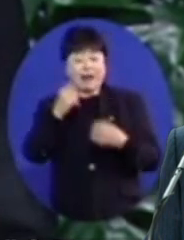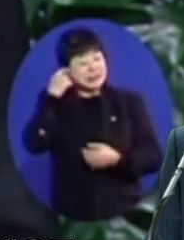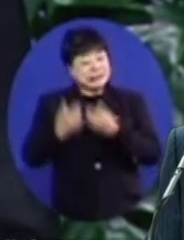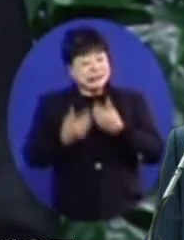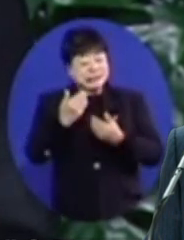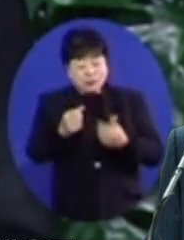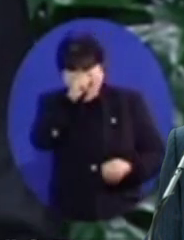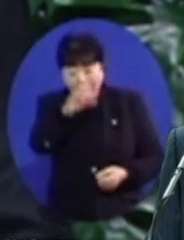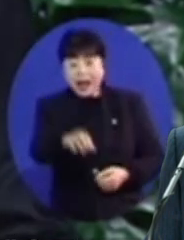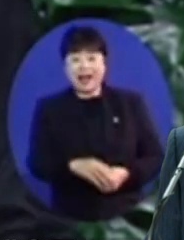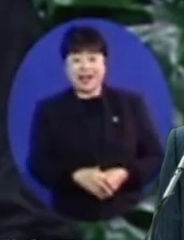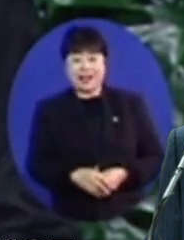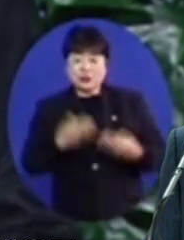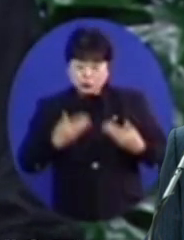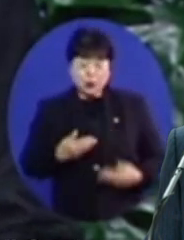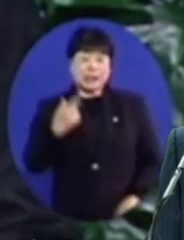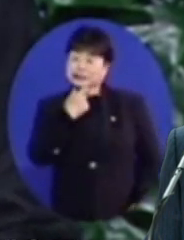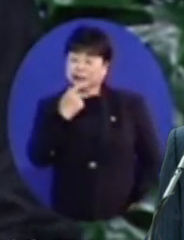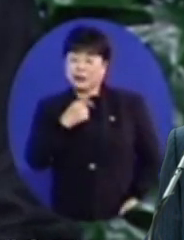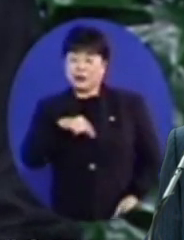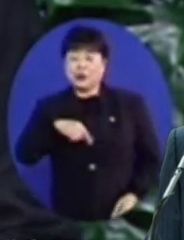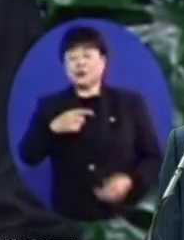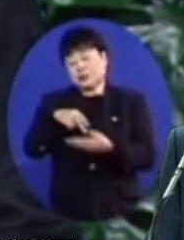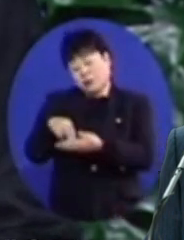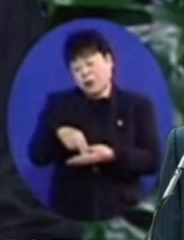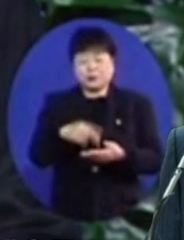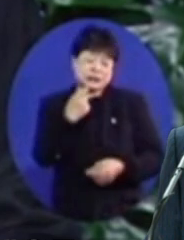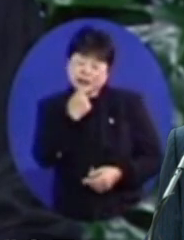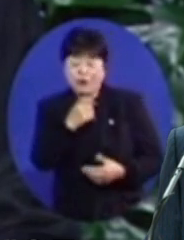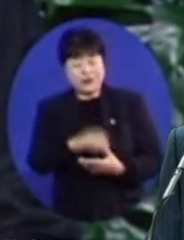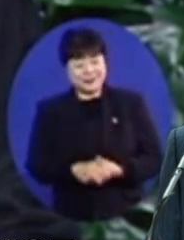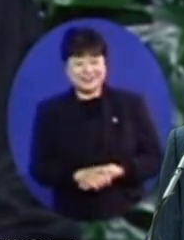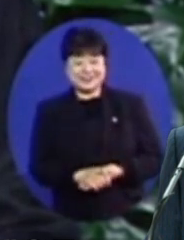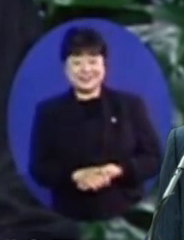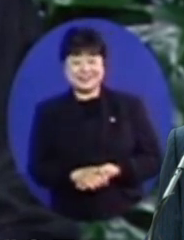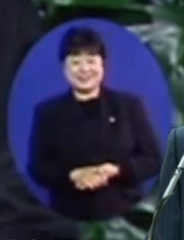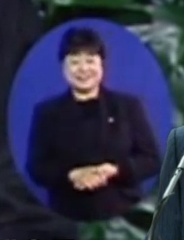이야기하는게 좋지 않아요 혼자 사는 걸 좋지 않습니까